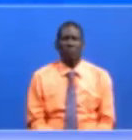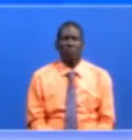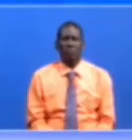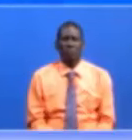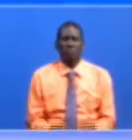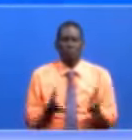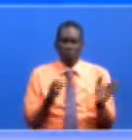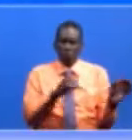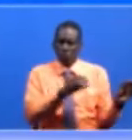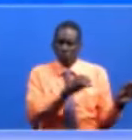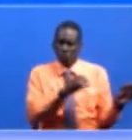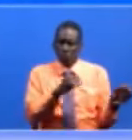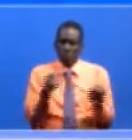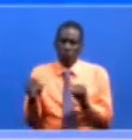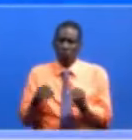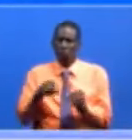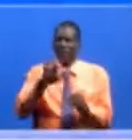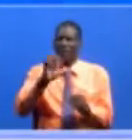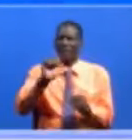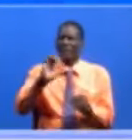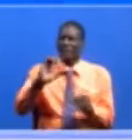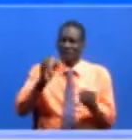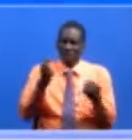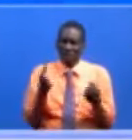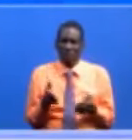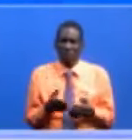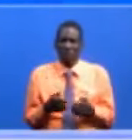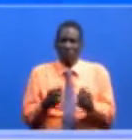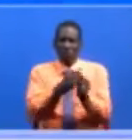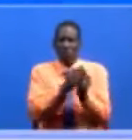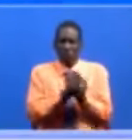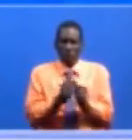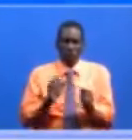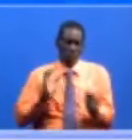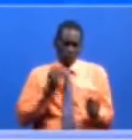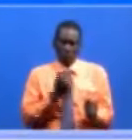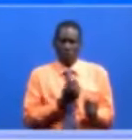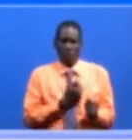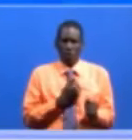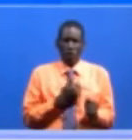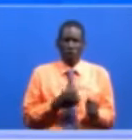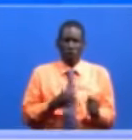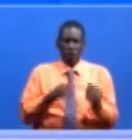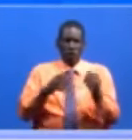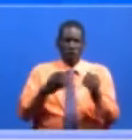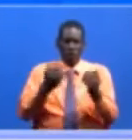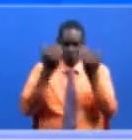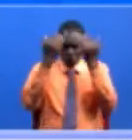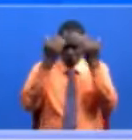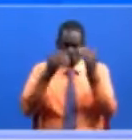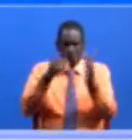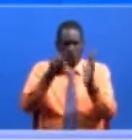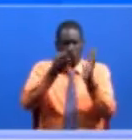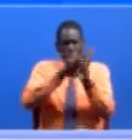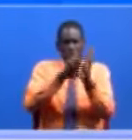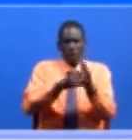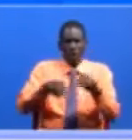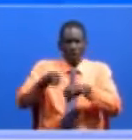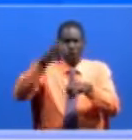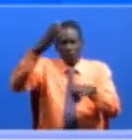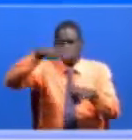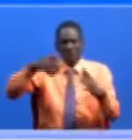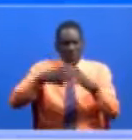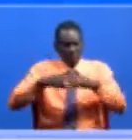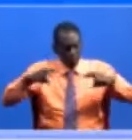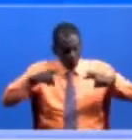Na tume maadili na kupambana na ufisadi EACC pamoja na kamati ya haki na masuala ya kisheria katika bunge la kitaifa imeanza uchunguzi wa